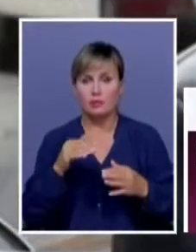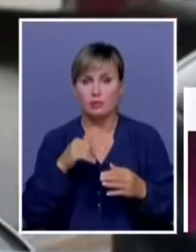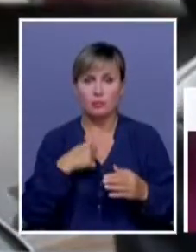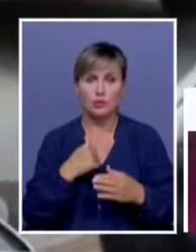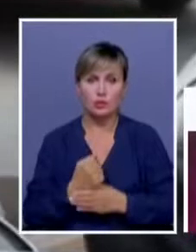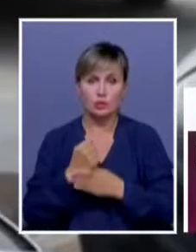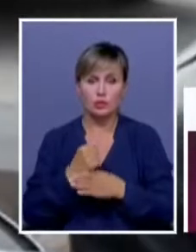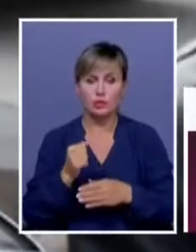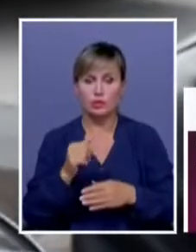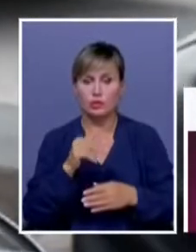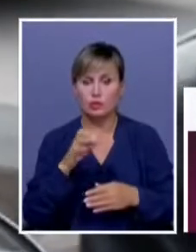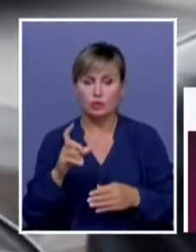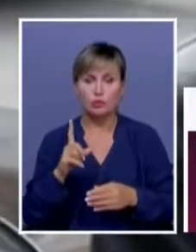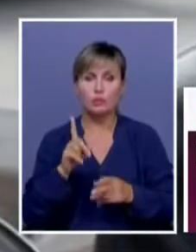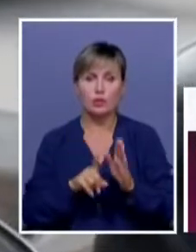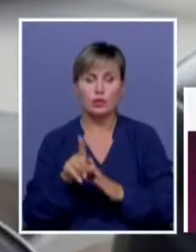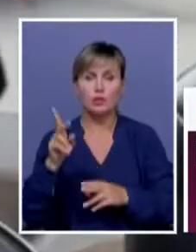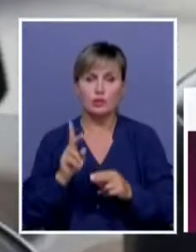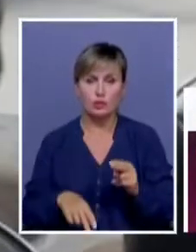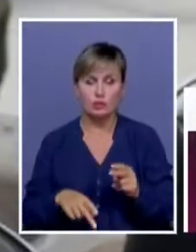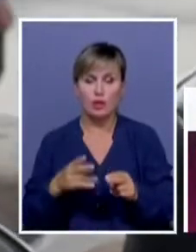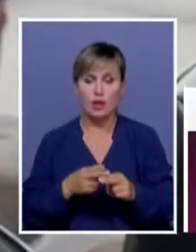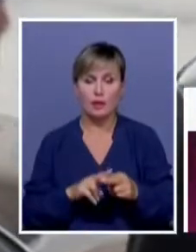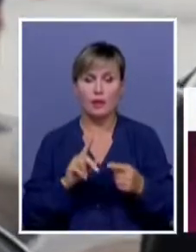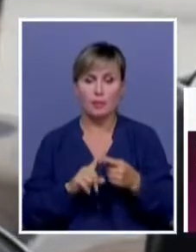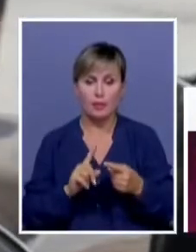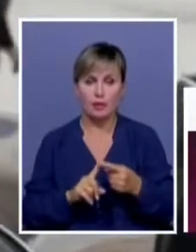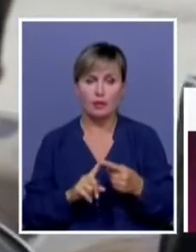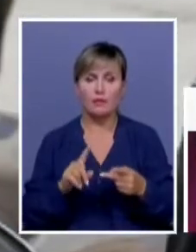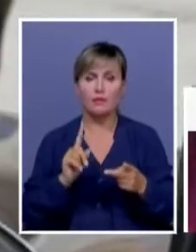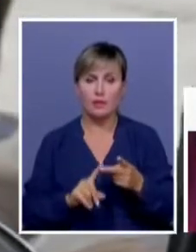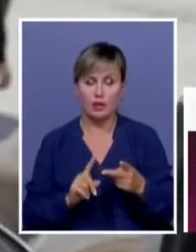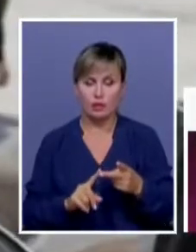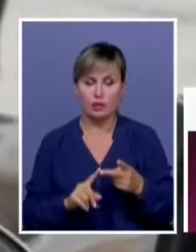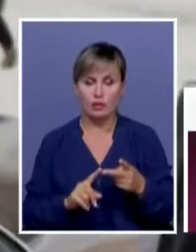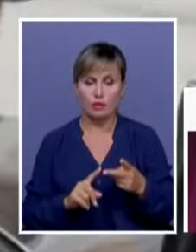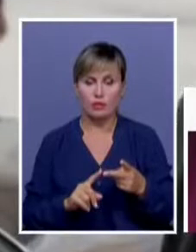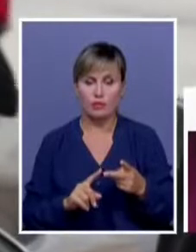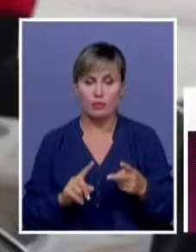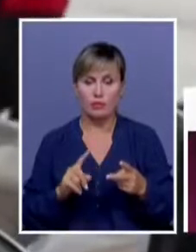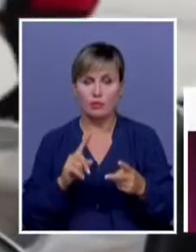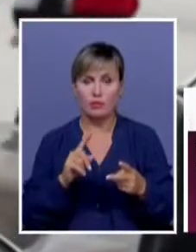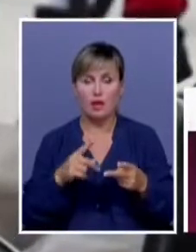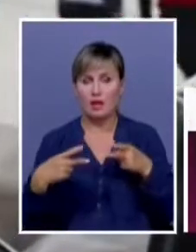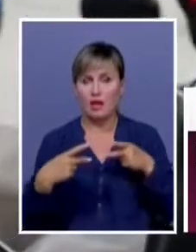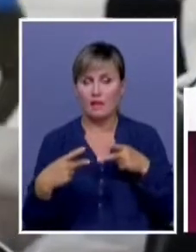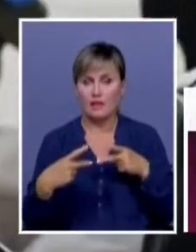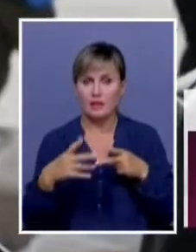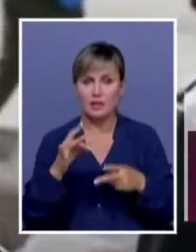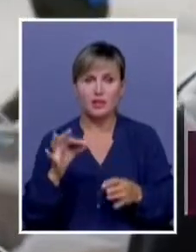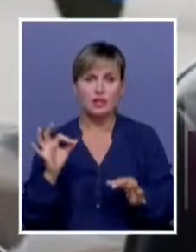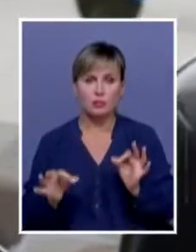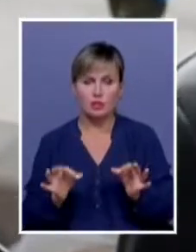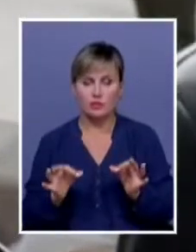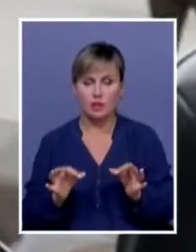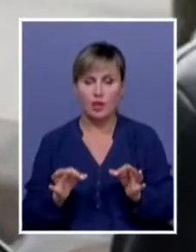ЖСК для того, чтобы начать завершение строительства. Это первый момент. Второй момент – момент равенства и